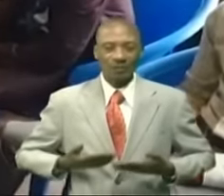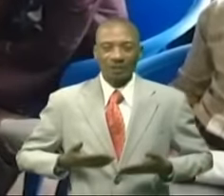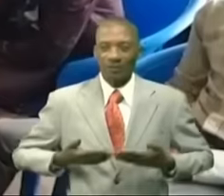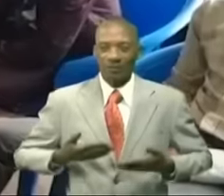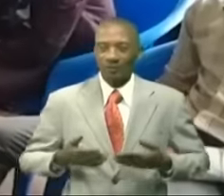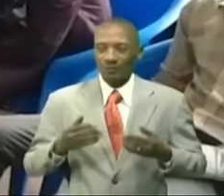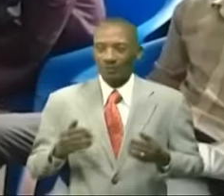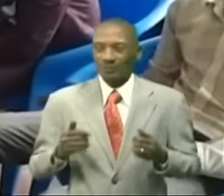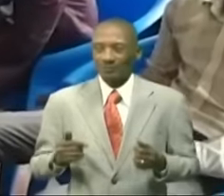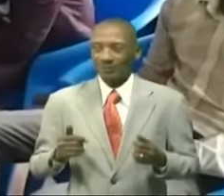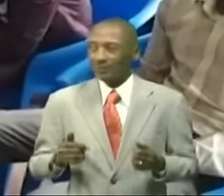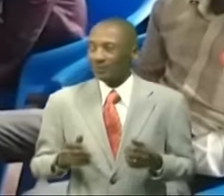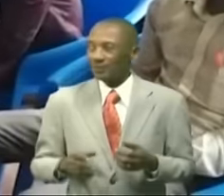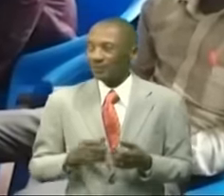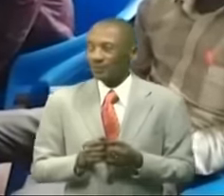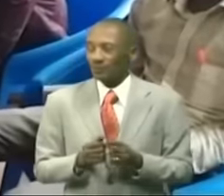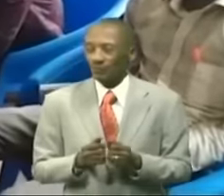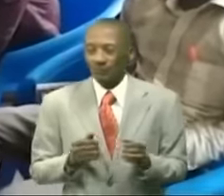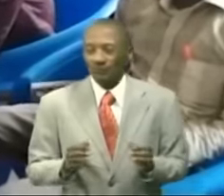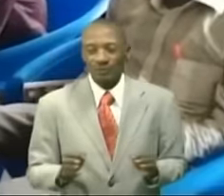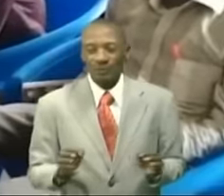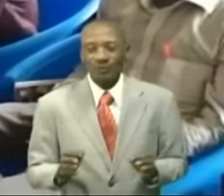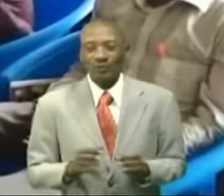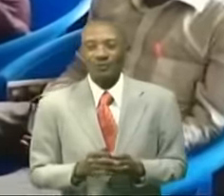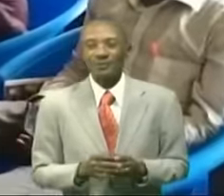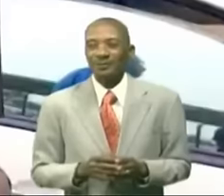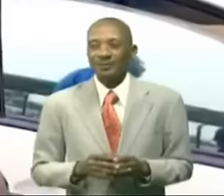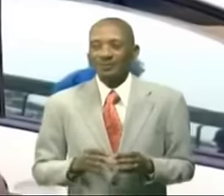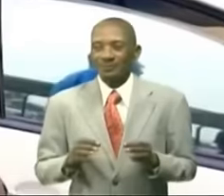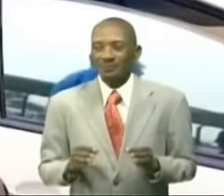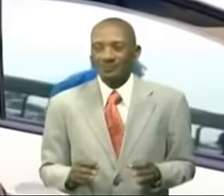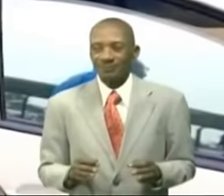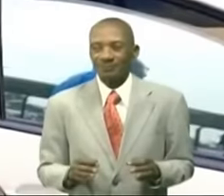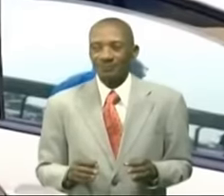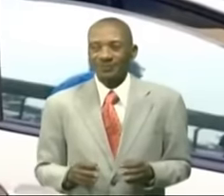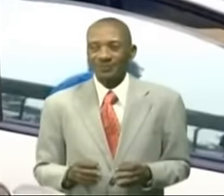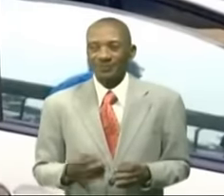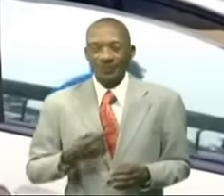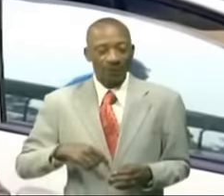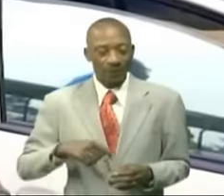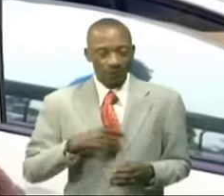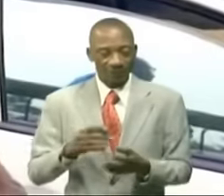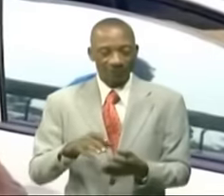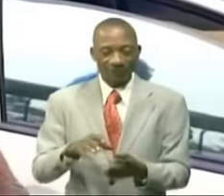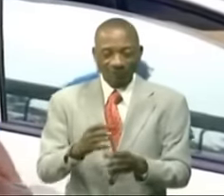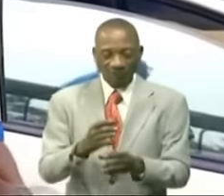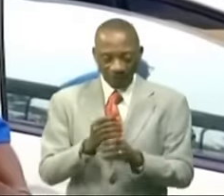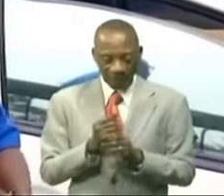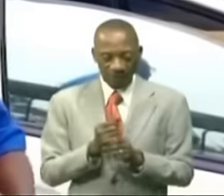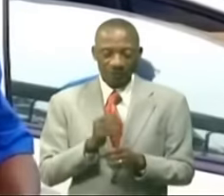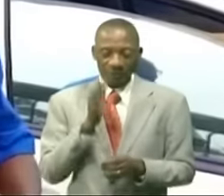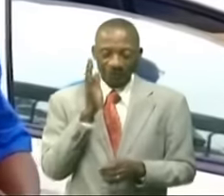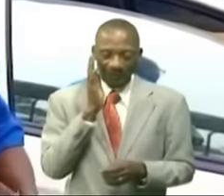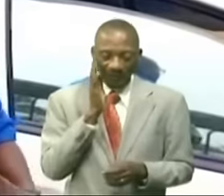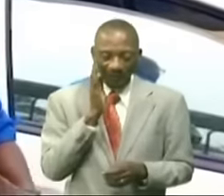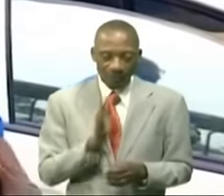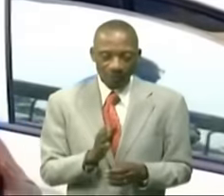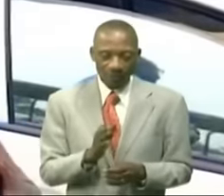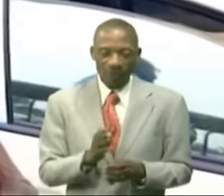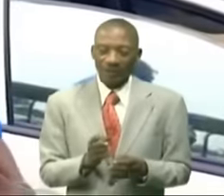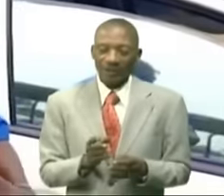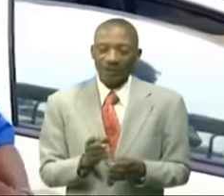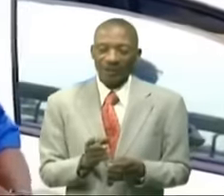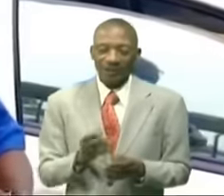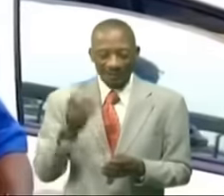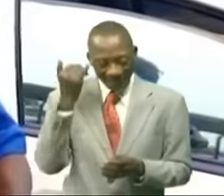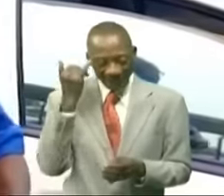solution, tout ce qu'on aura à donner ici comme directive, que chacun de nous, quand il va retourner dans sa